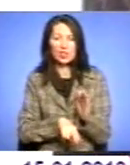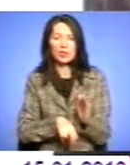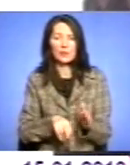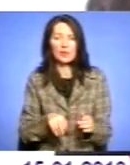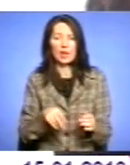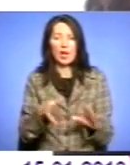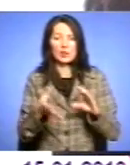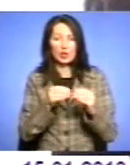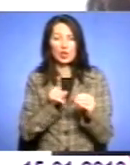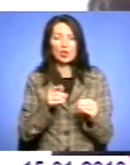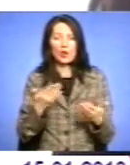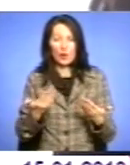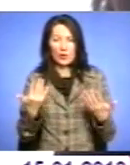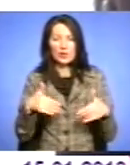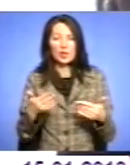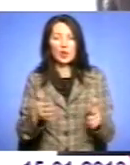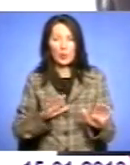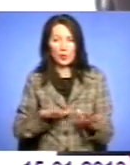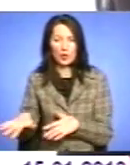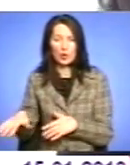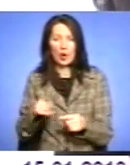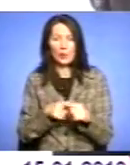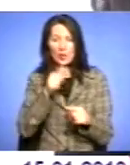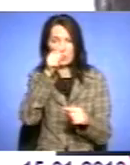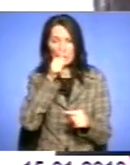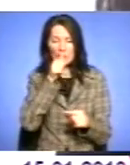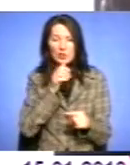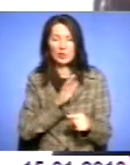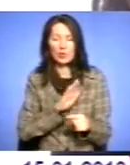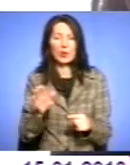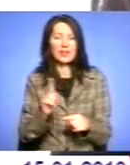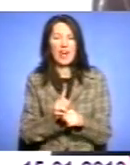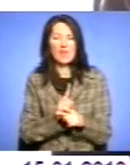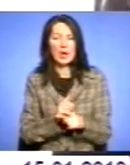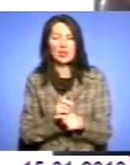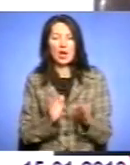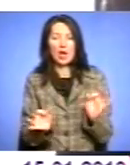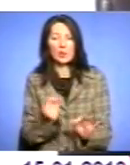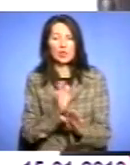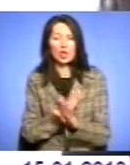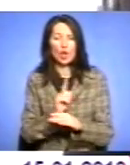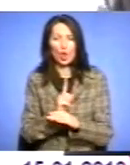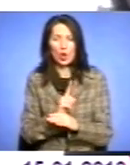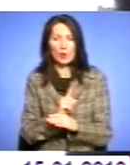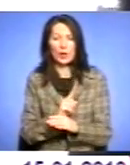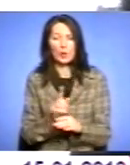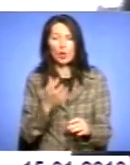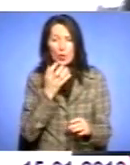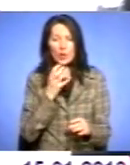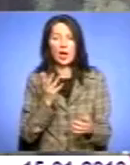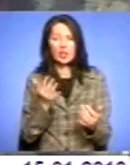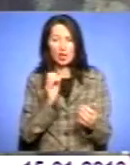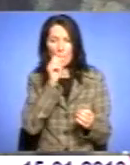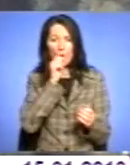вже прожили півмісяця січня, ми в межах кліматичної норми, тому можемо дійти висновку до того, що всі морози ще